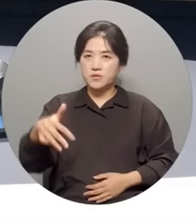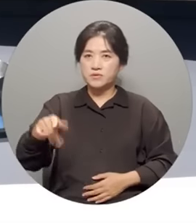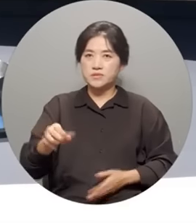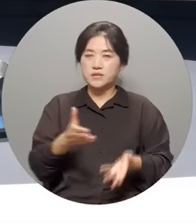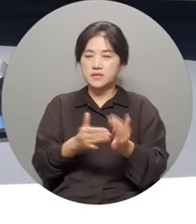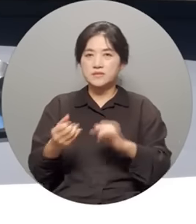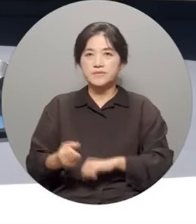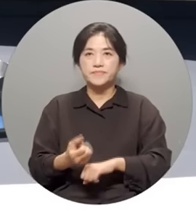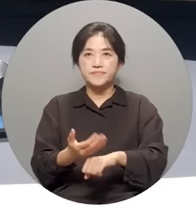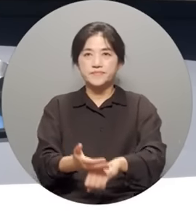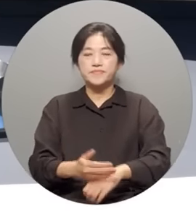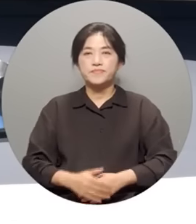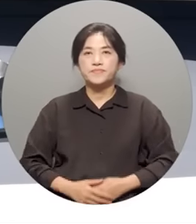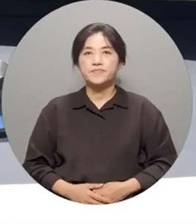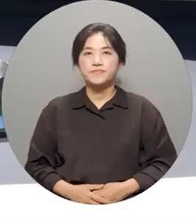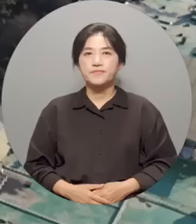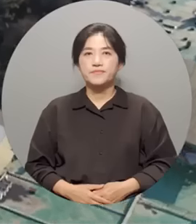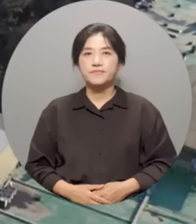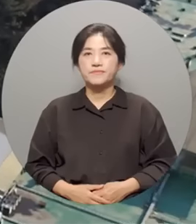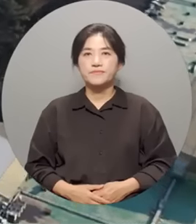기자가 보도합니다.